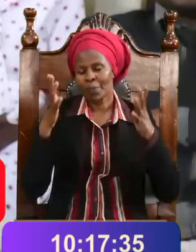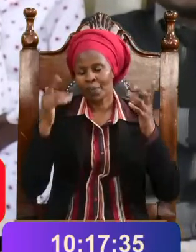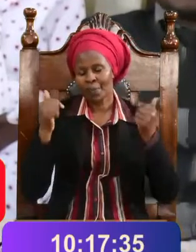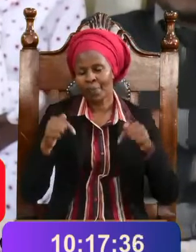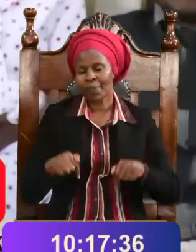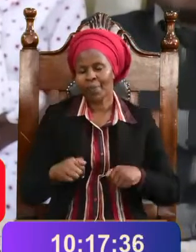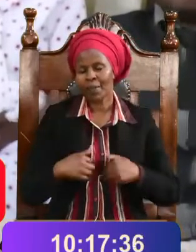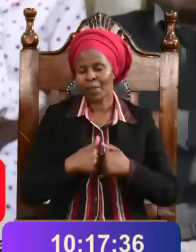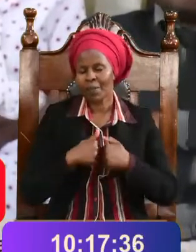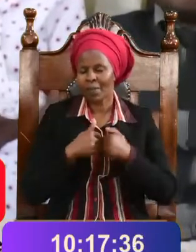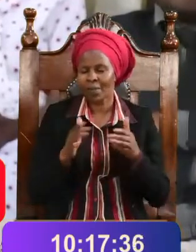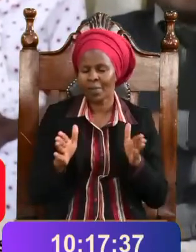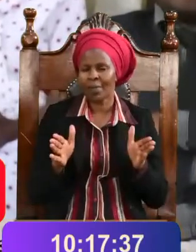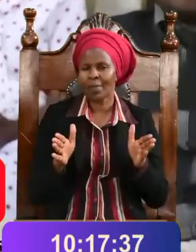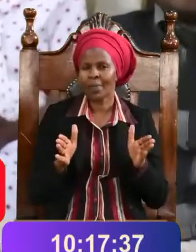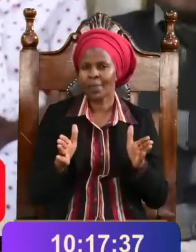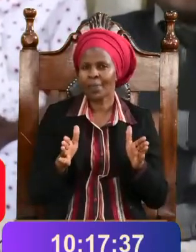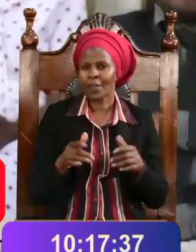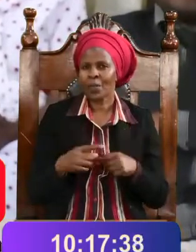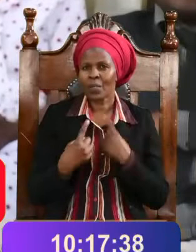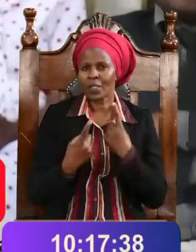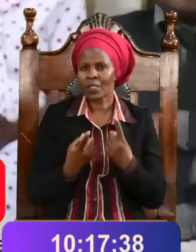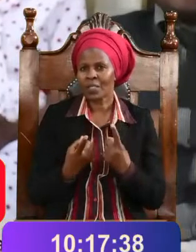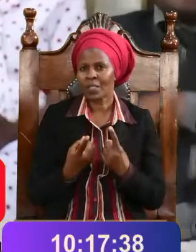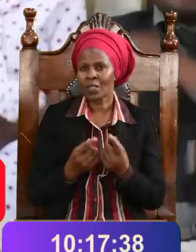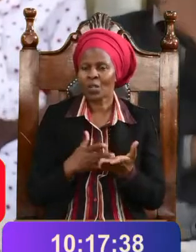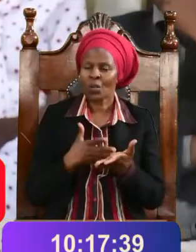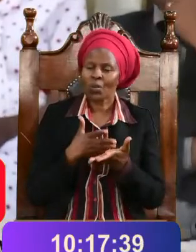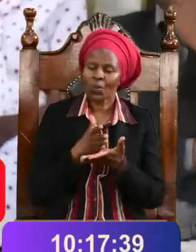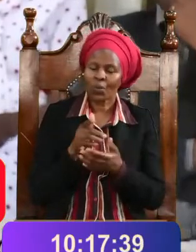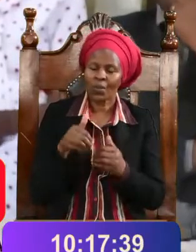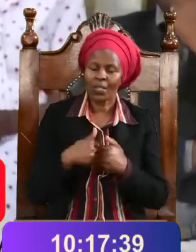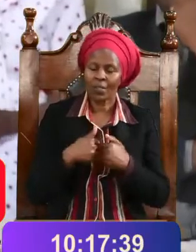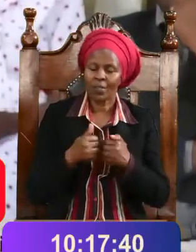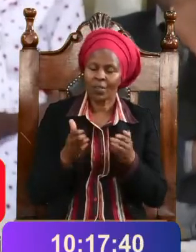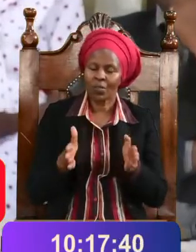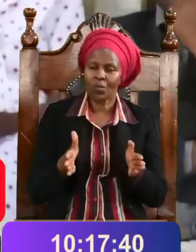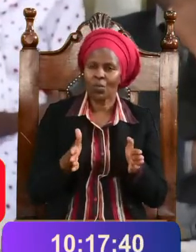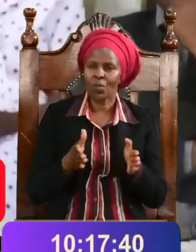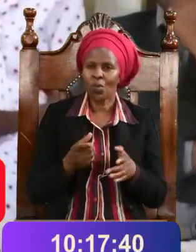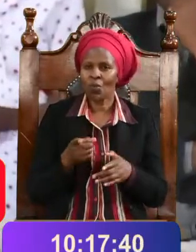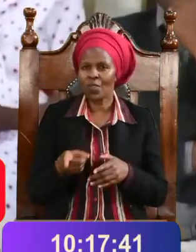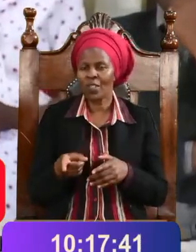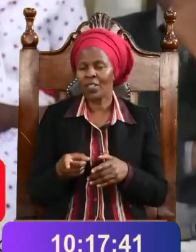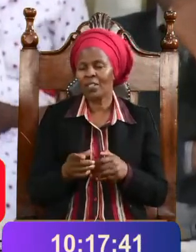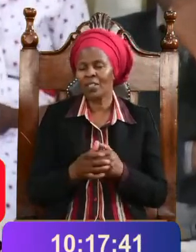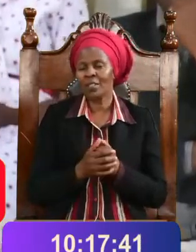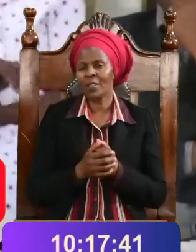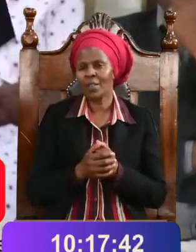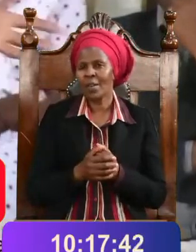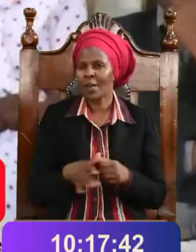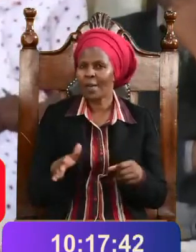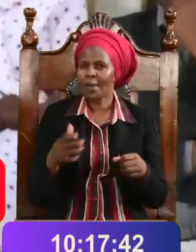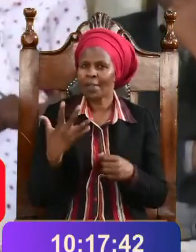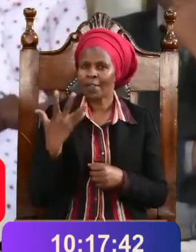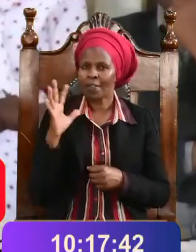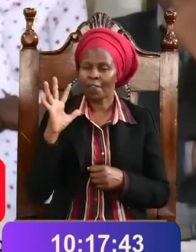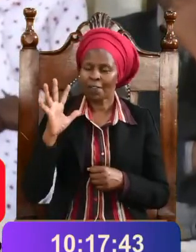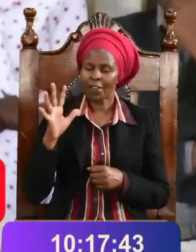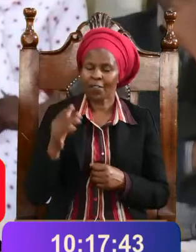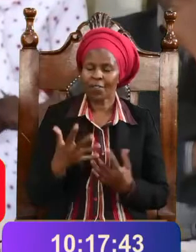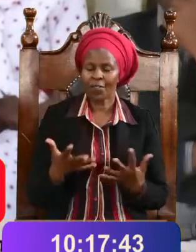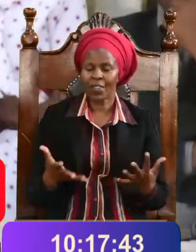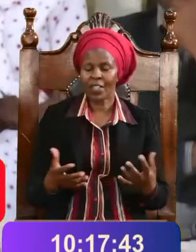pazia limepasuka. Na tukasema kupitia kwa kupazuka, kwa pazia hili, mambo matano ambao